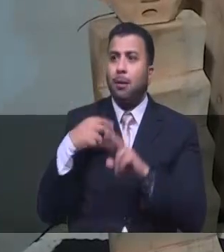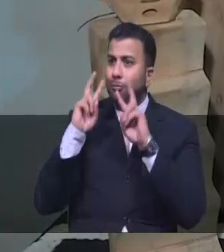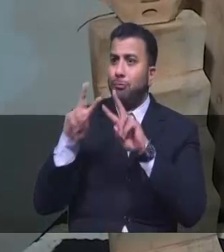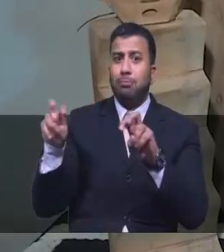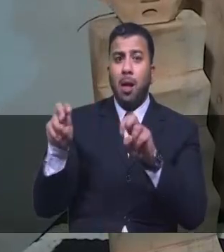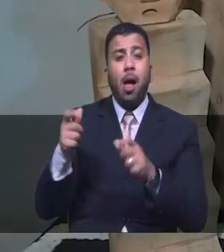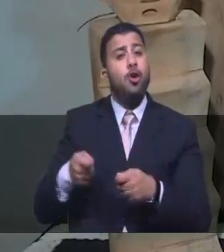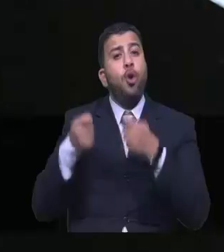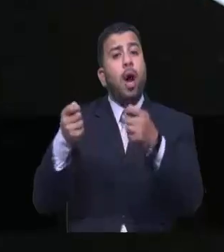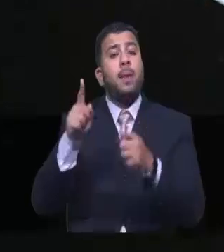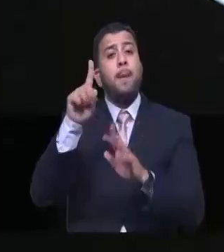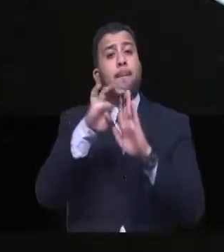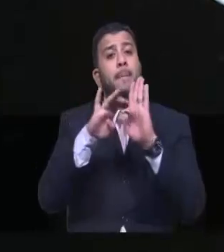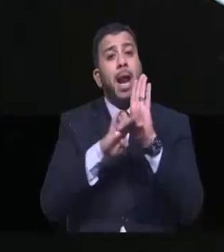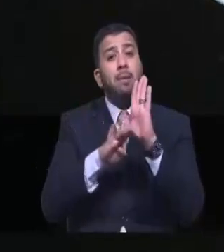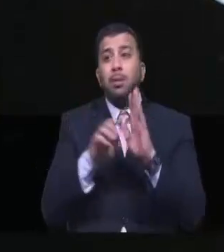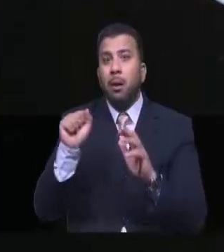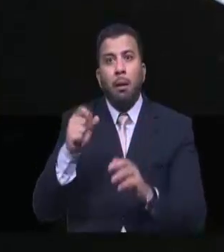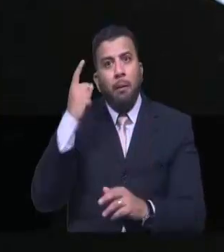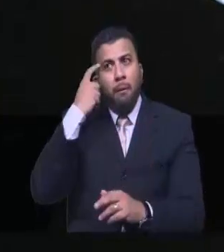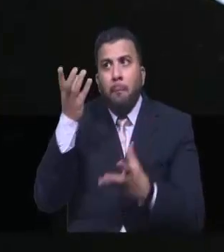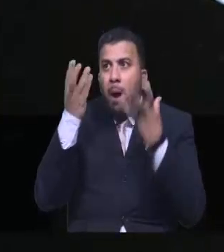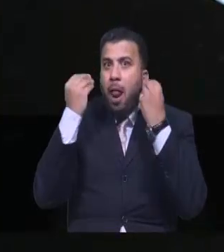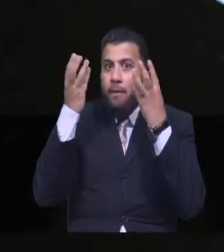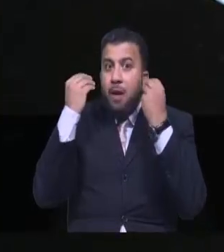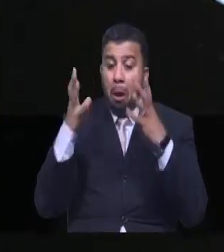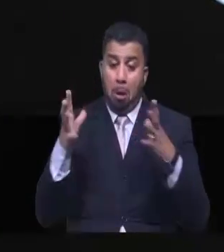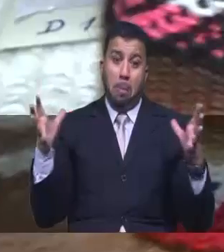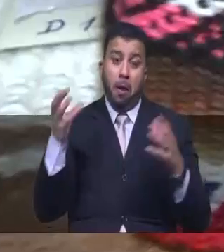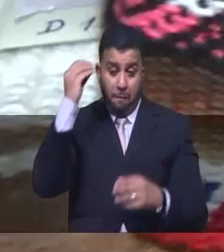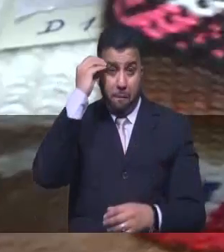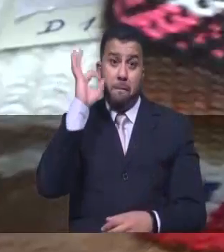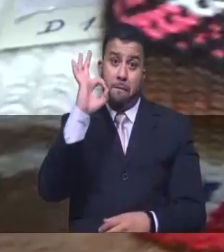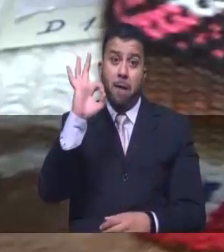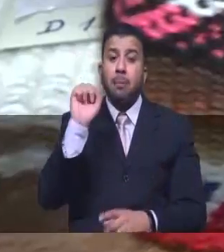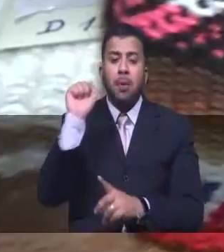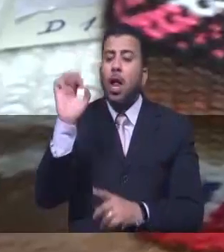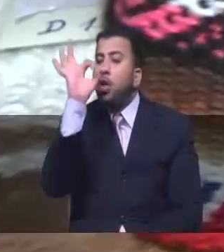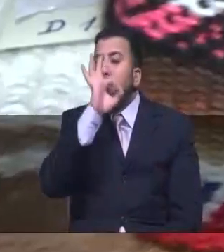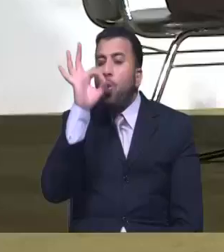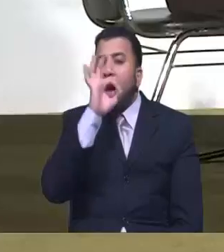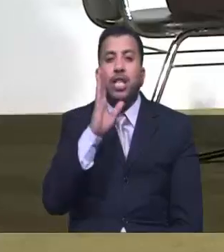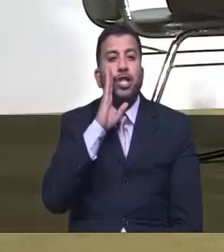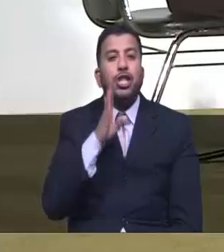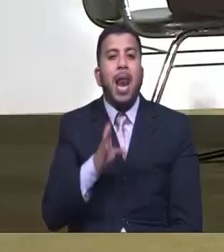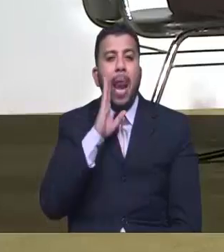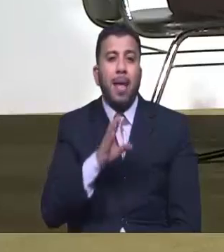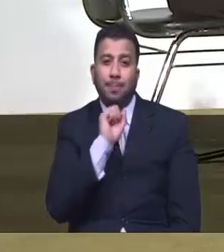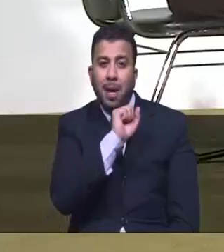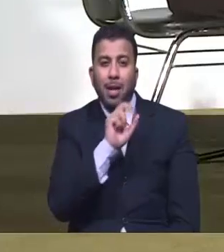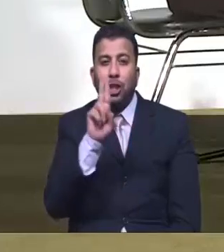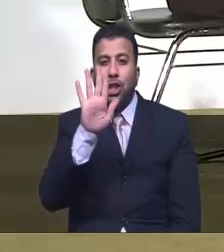حيث سيقدم البرنامج وجبة معرفية دسمة في مختلف جوانب وعناصر التراث التشيلي، إذ سيضم